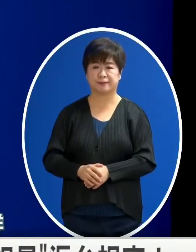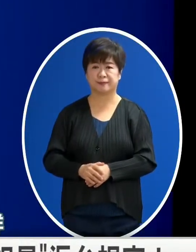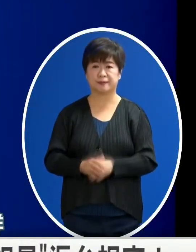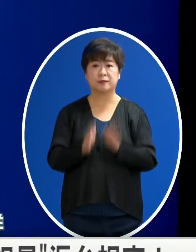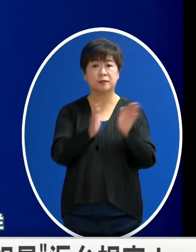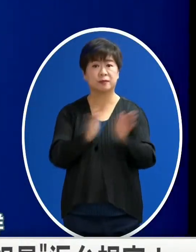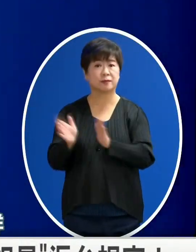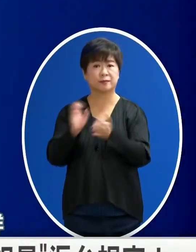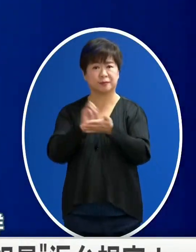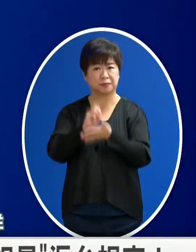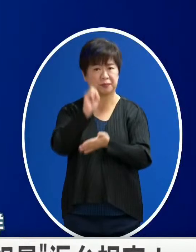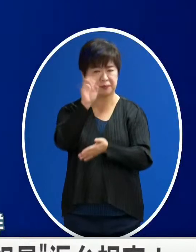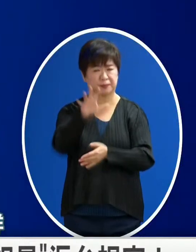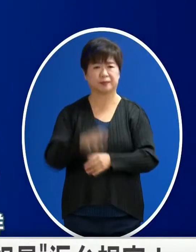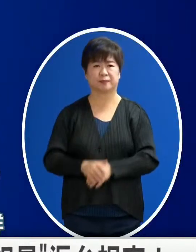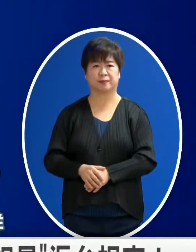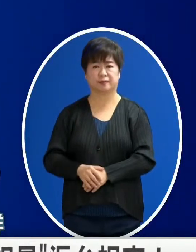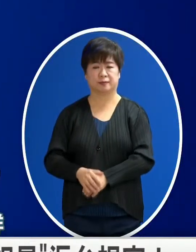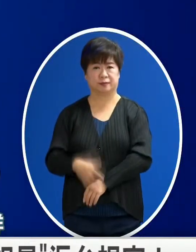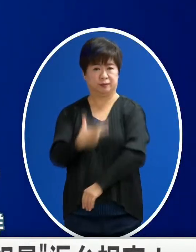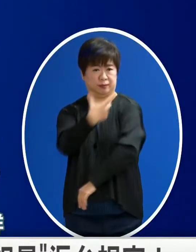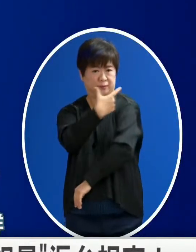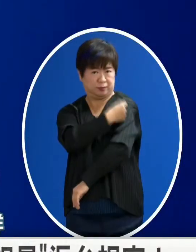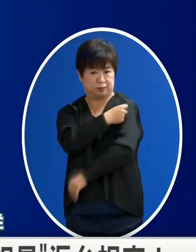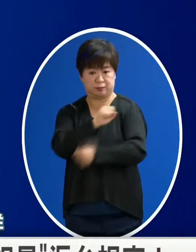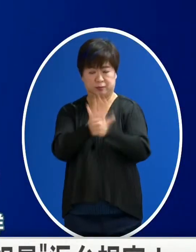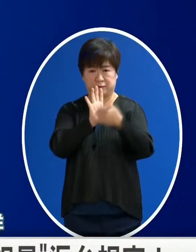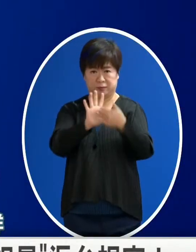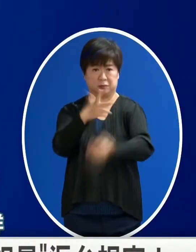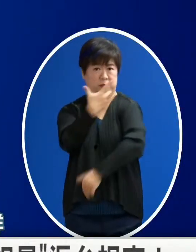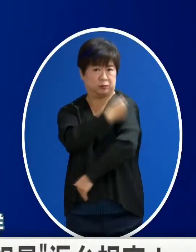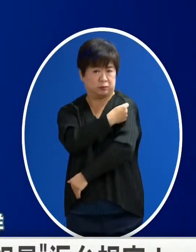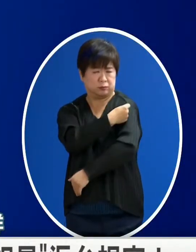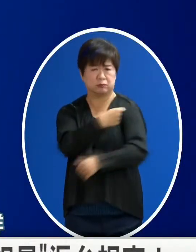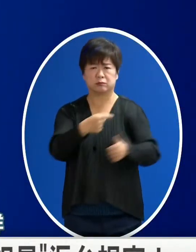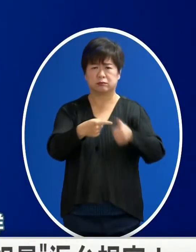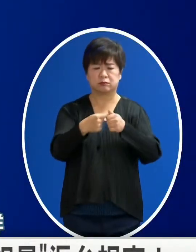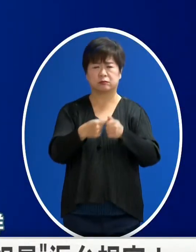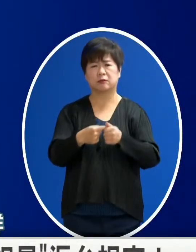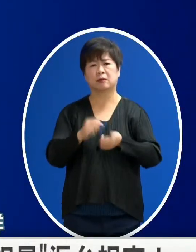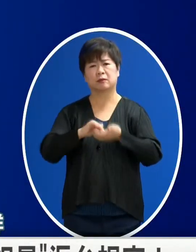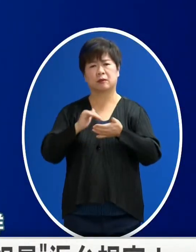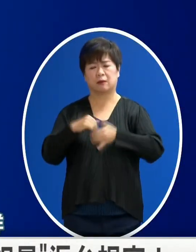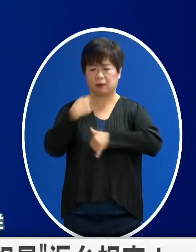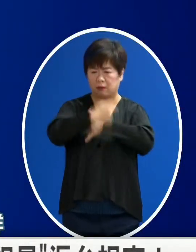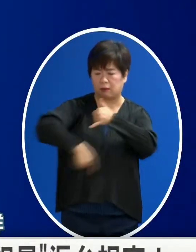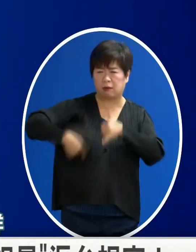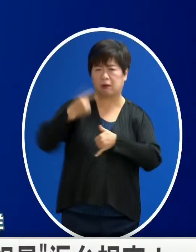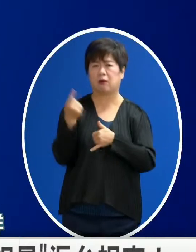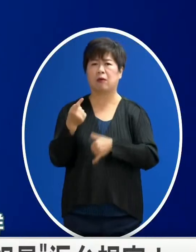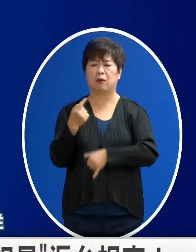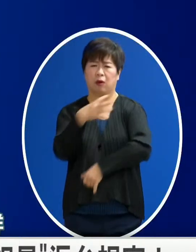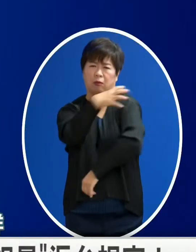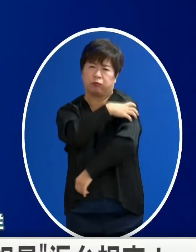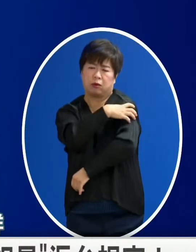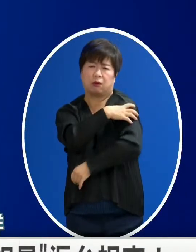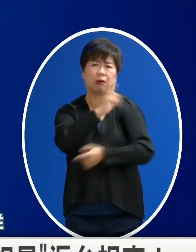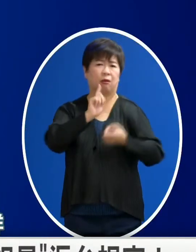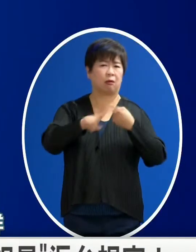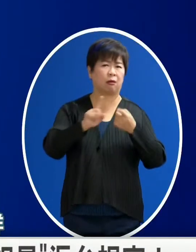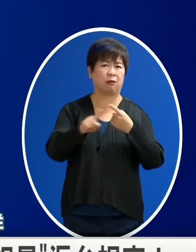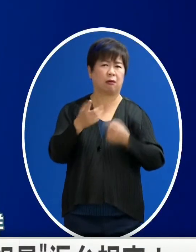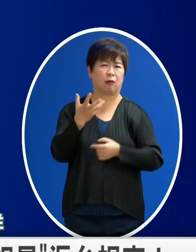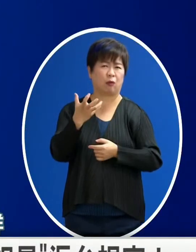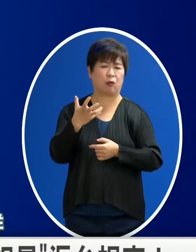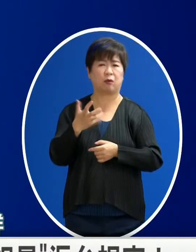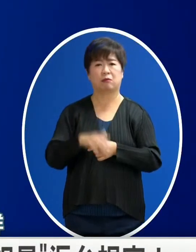大致上就是注射这 COVID-19 疫苗后，那不论是全身或局部的不适，大概以